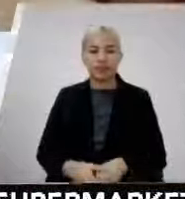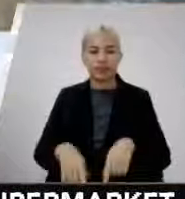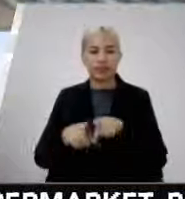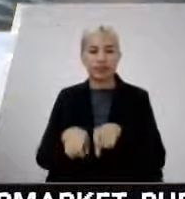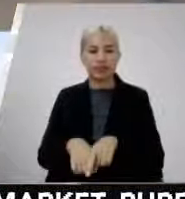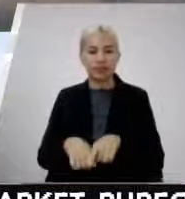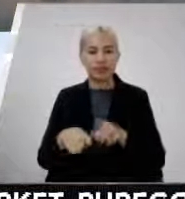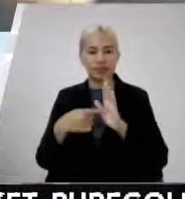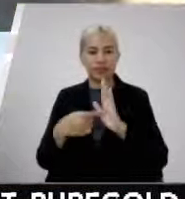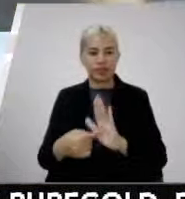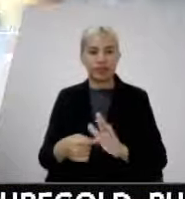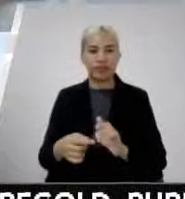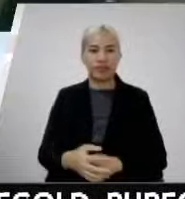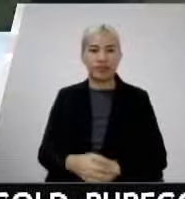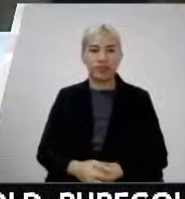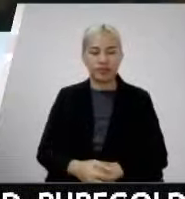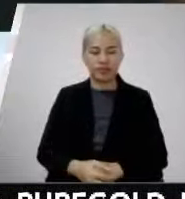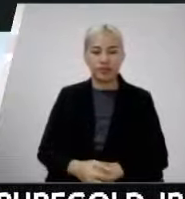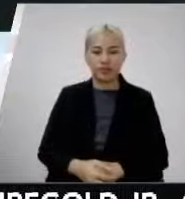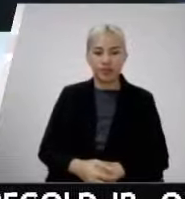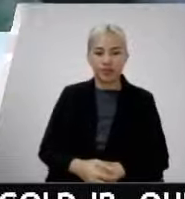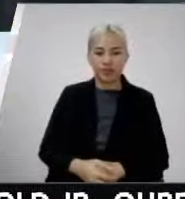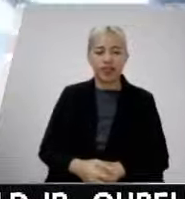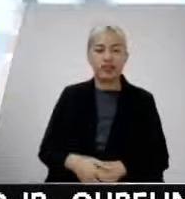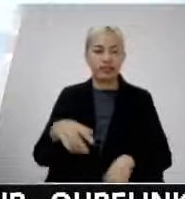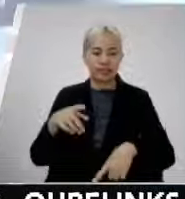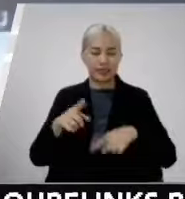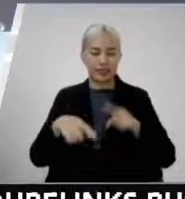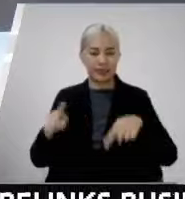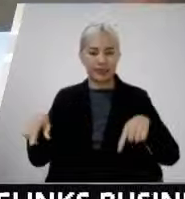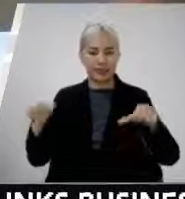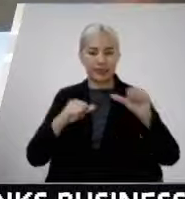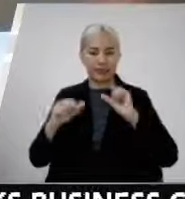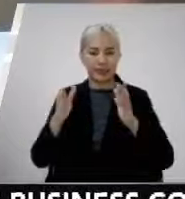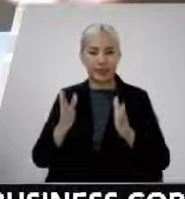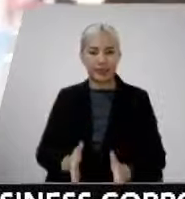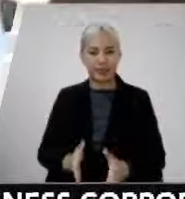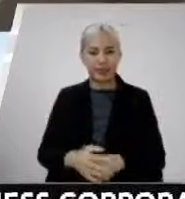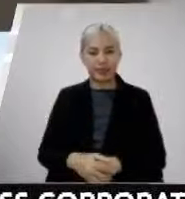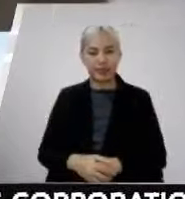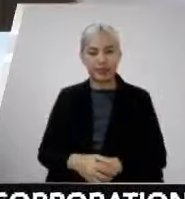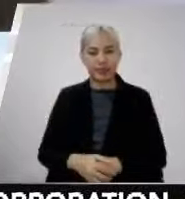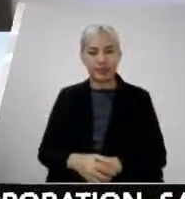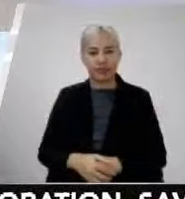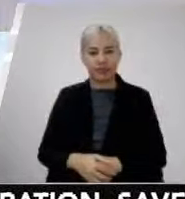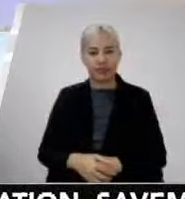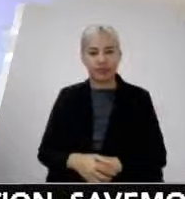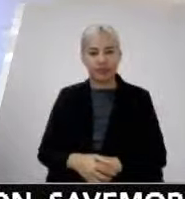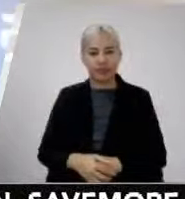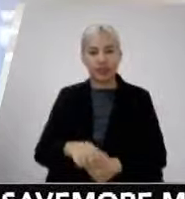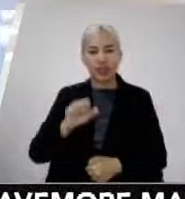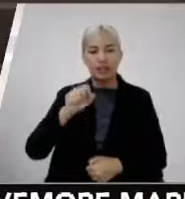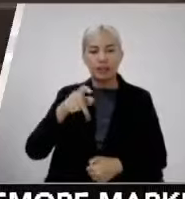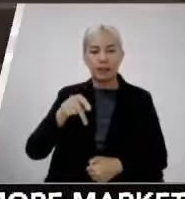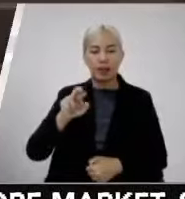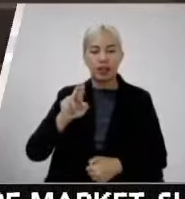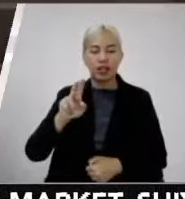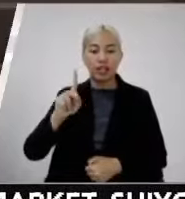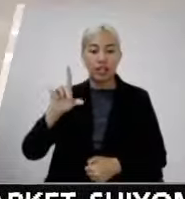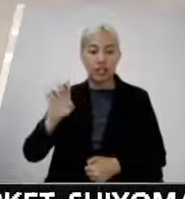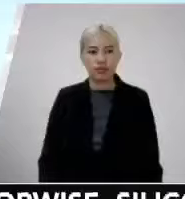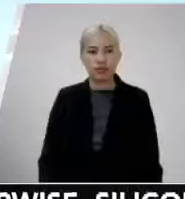Bruce Lowland, Kim De Leon at Luis Monteveros. Hosted by sparkle artist Hailey Dizon ang programa.